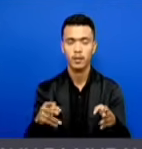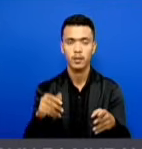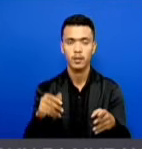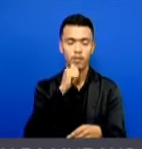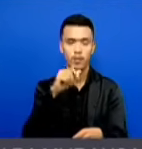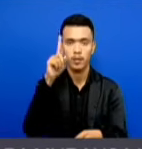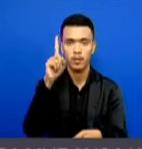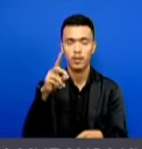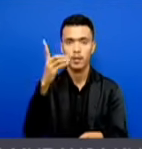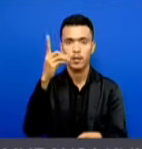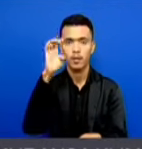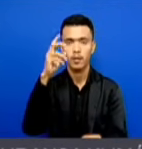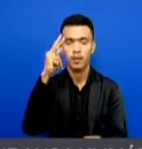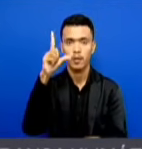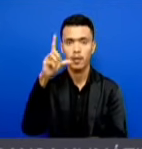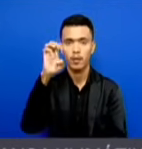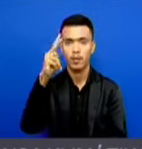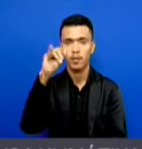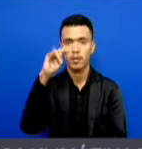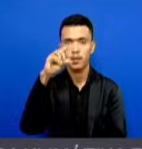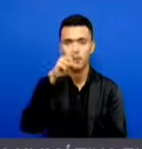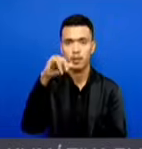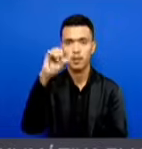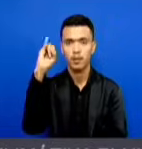feto Leonisia Trindade.